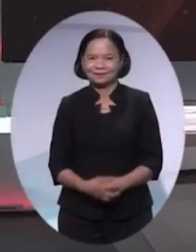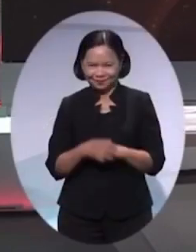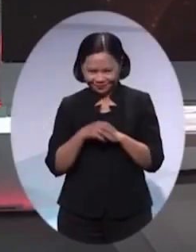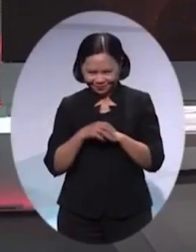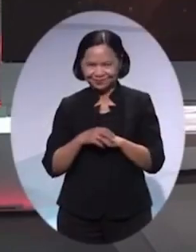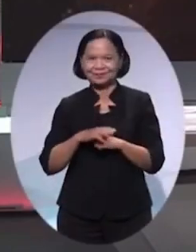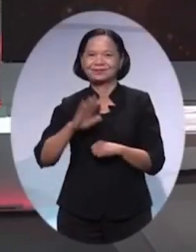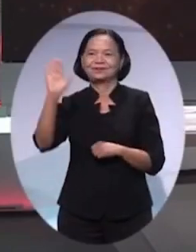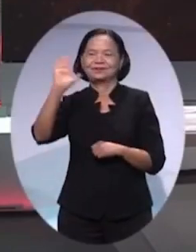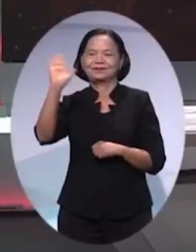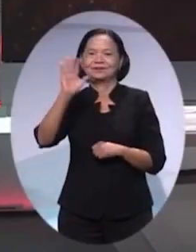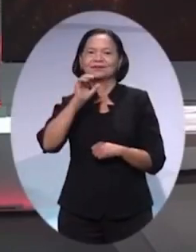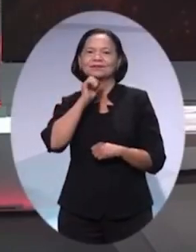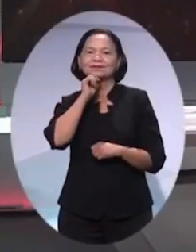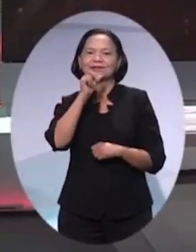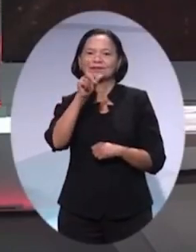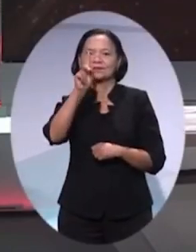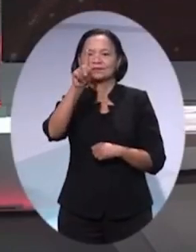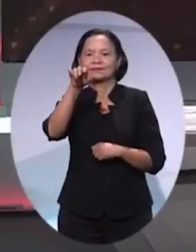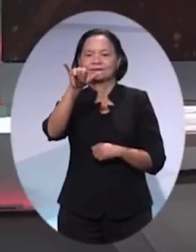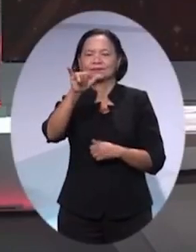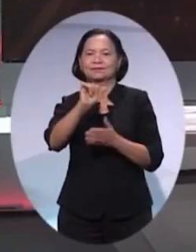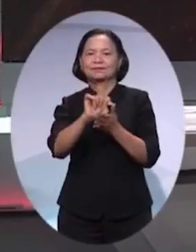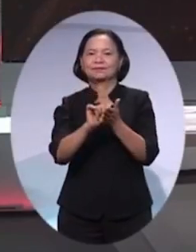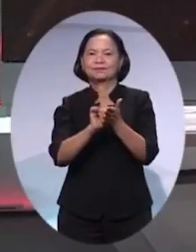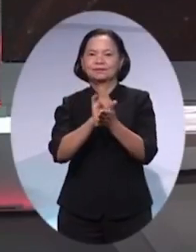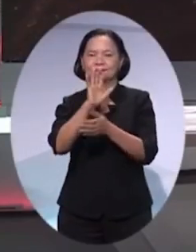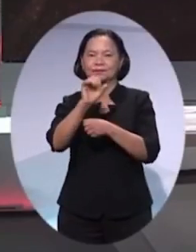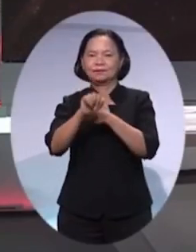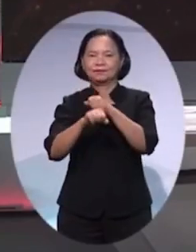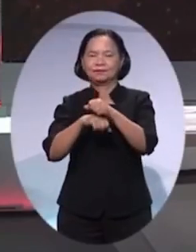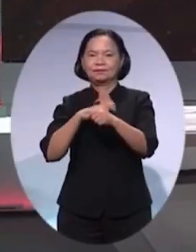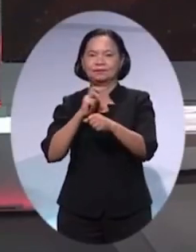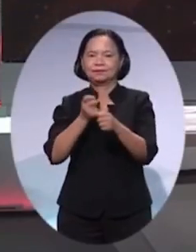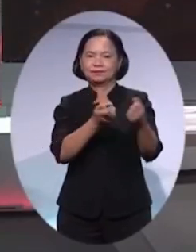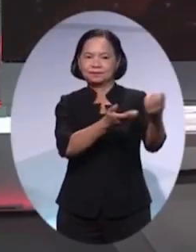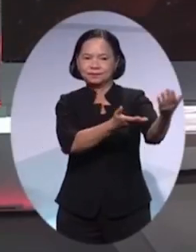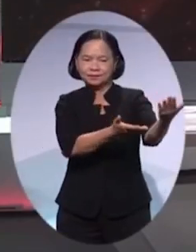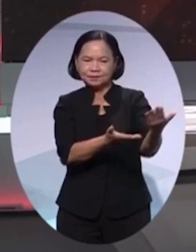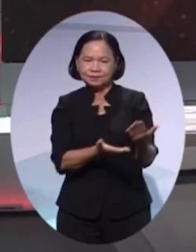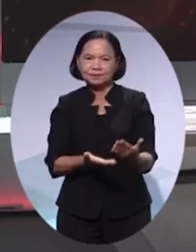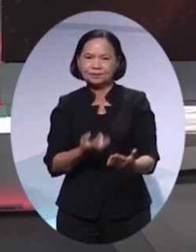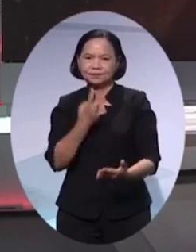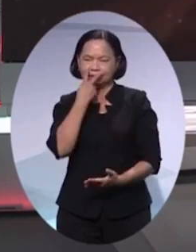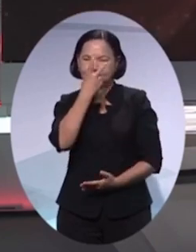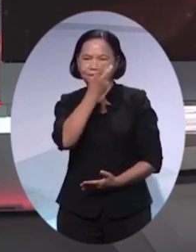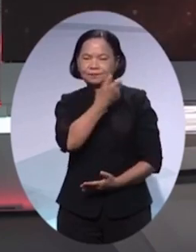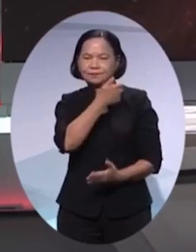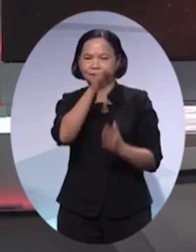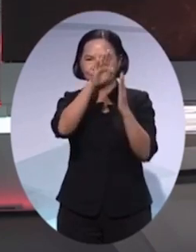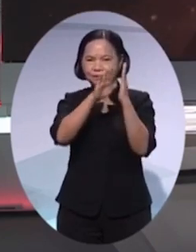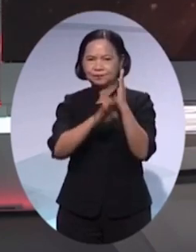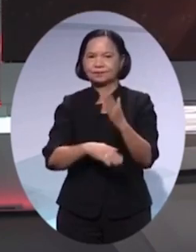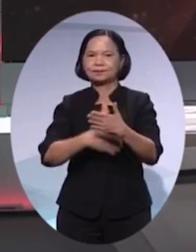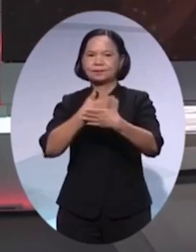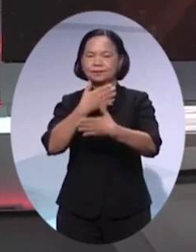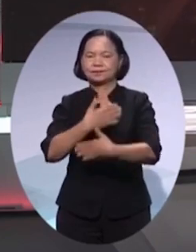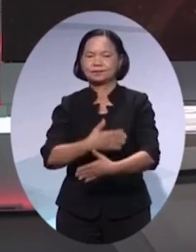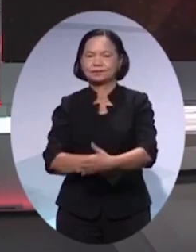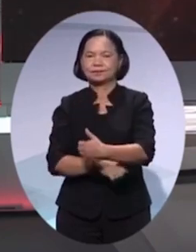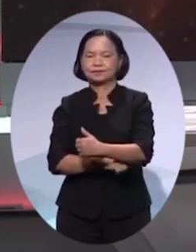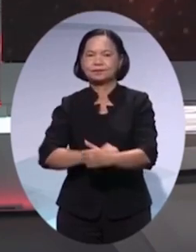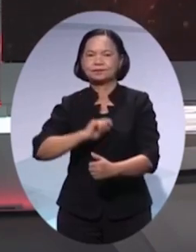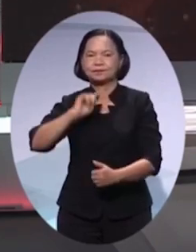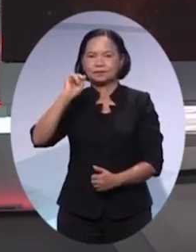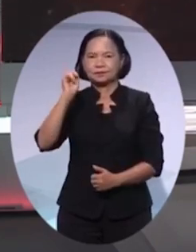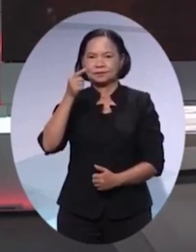Kính chào quý vị, hôm nay thứ Bảy ngày 16 tháng 5 năm 2020, mời quý vị theo dõi bản tin buổi trưa của Đài truyền hình thành phố Hồ Chí Minh. Phần đầu bản tin